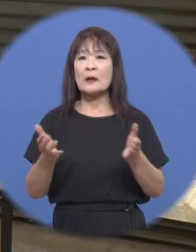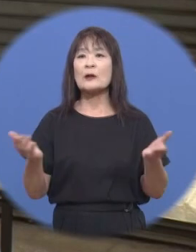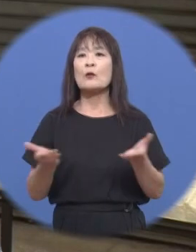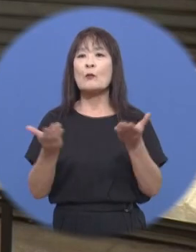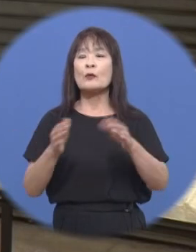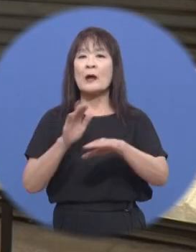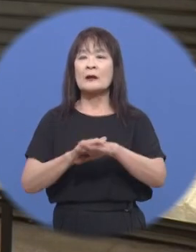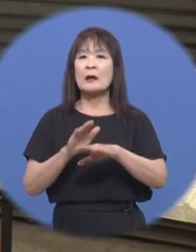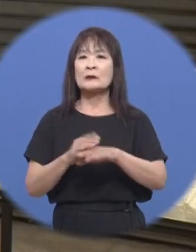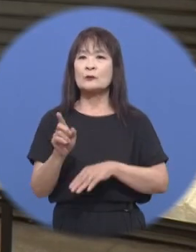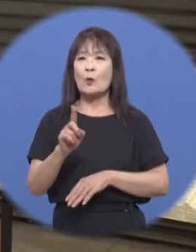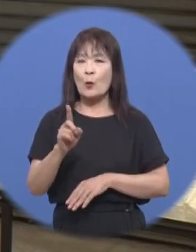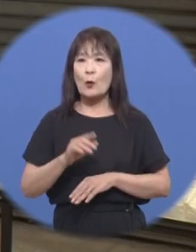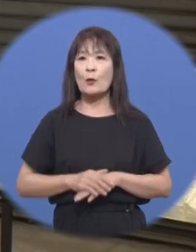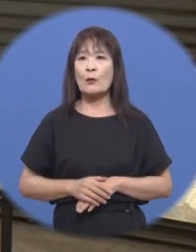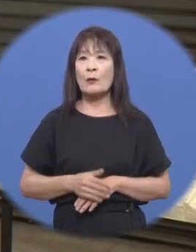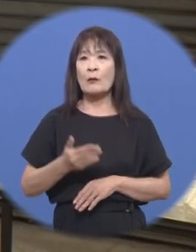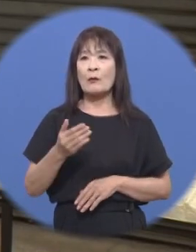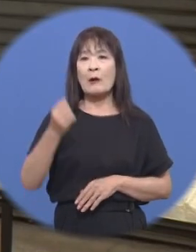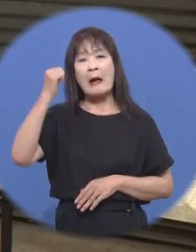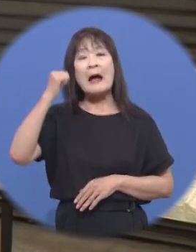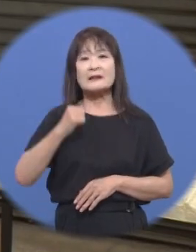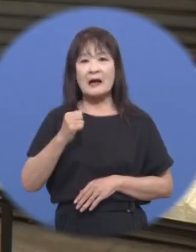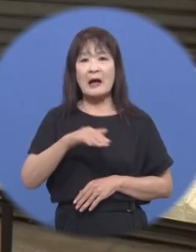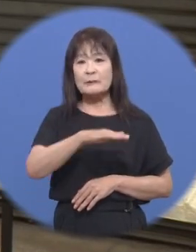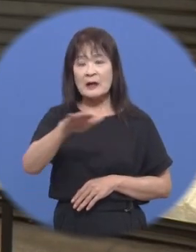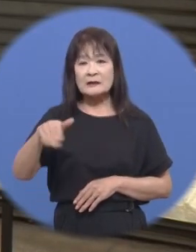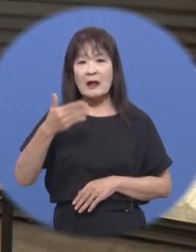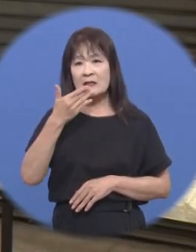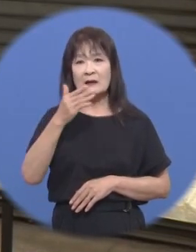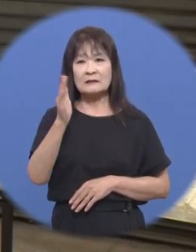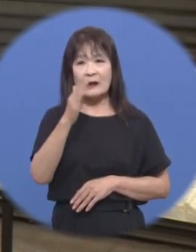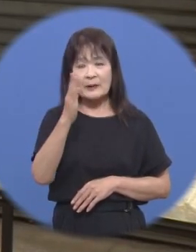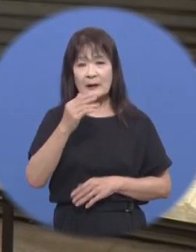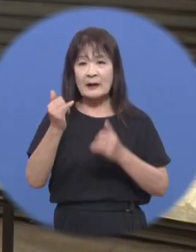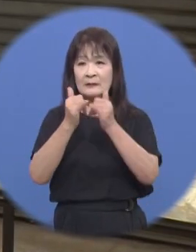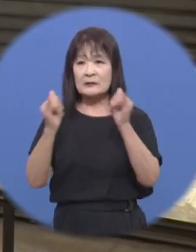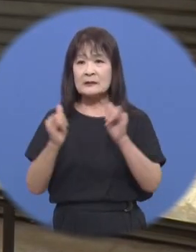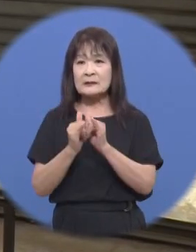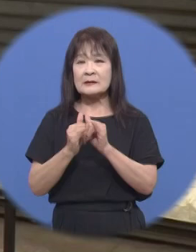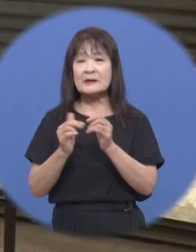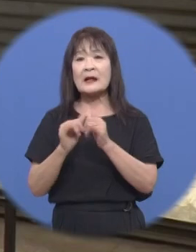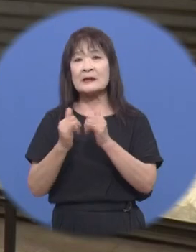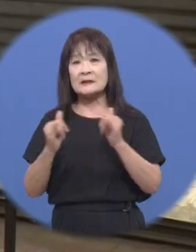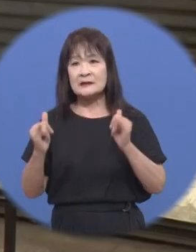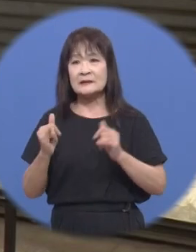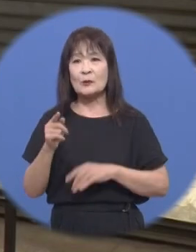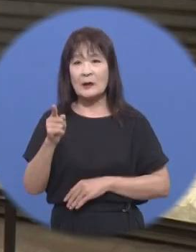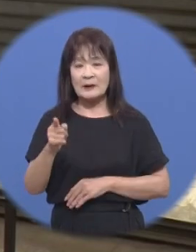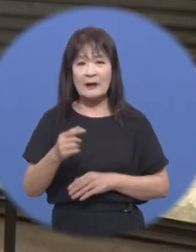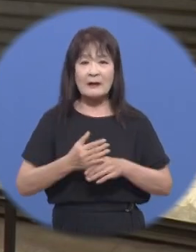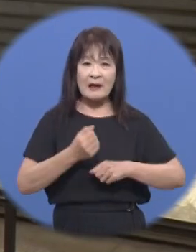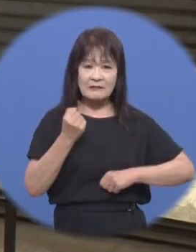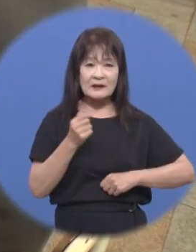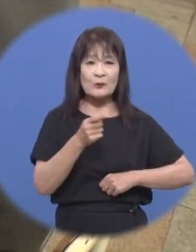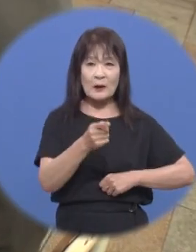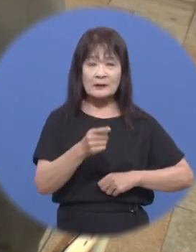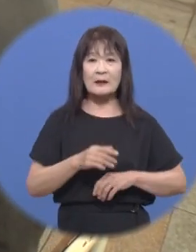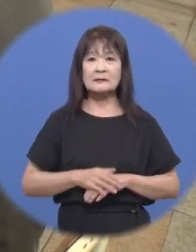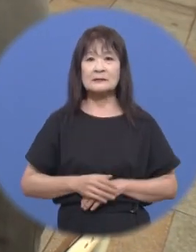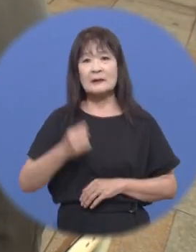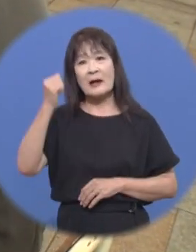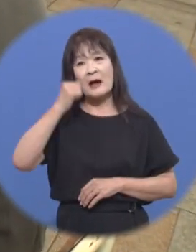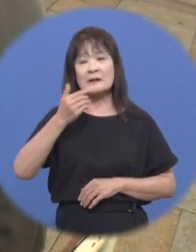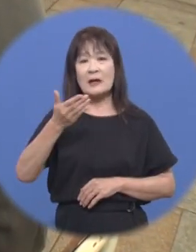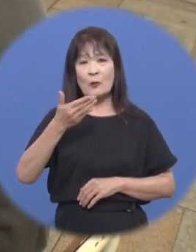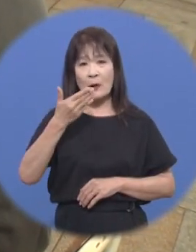で、やっぱり朝をみんな抜きがちな社会人の方だったりだとか学生の方に朝